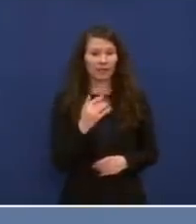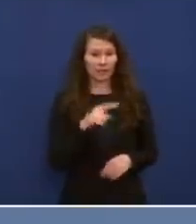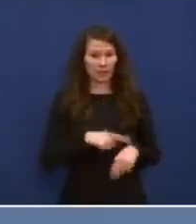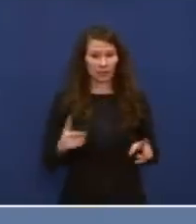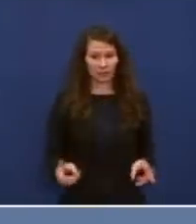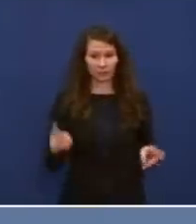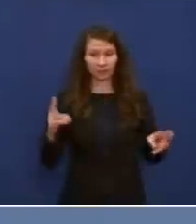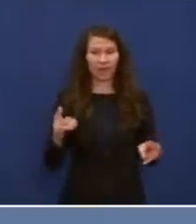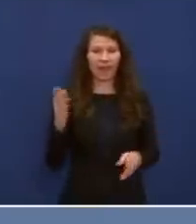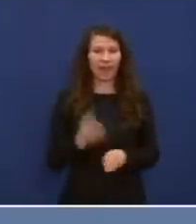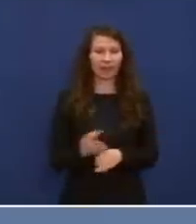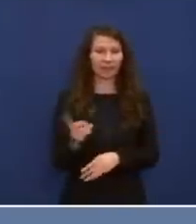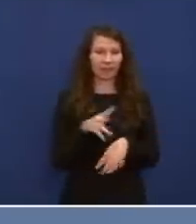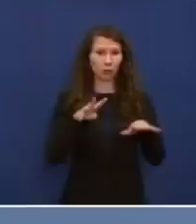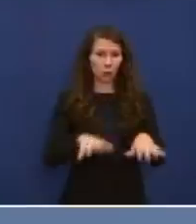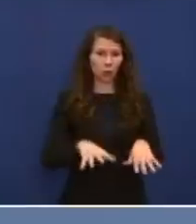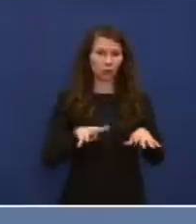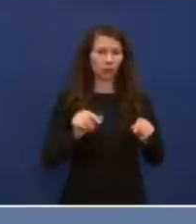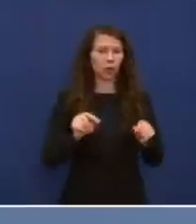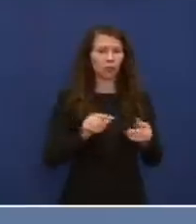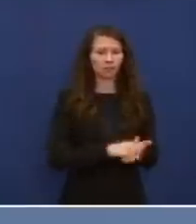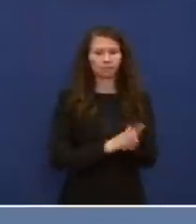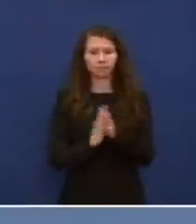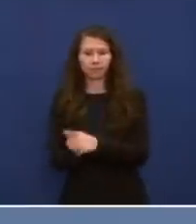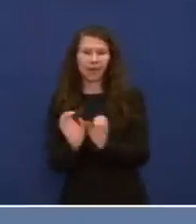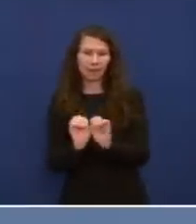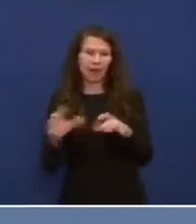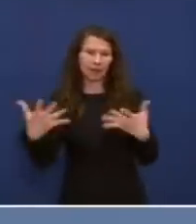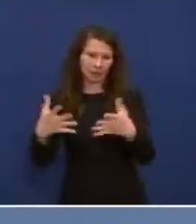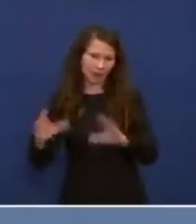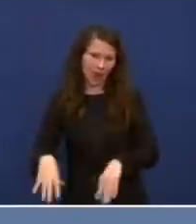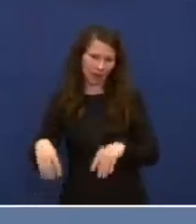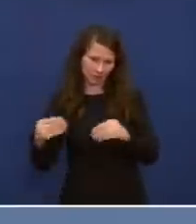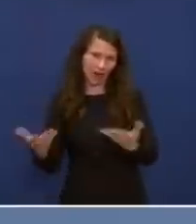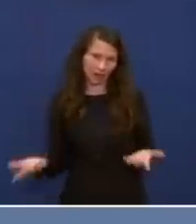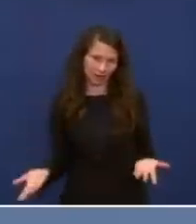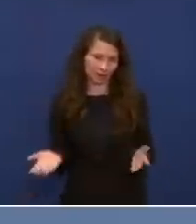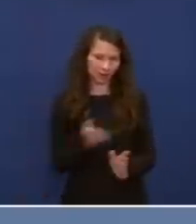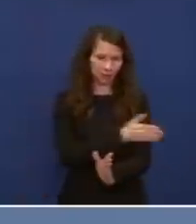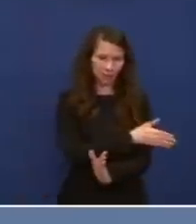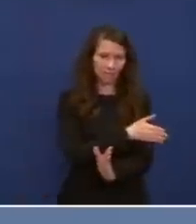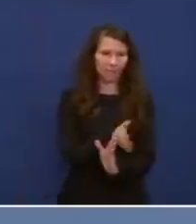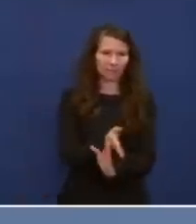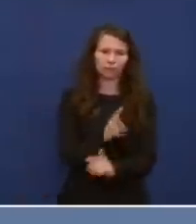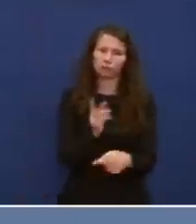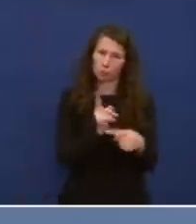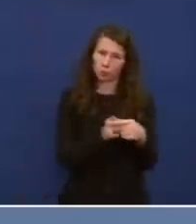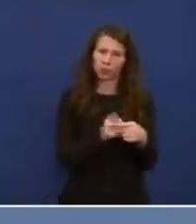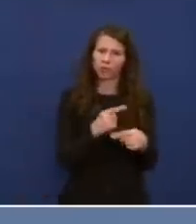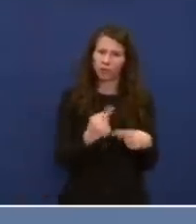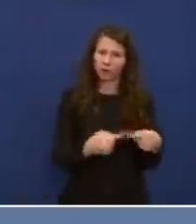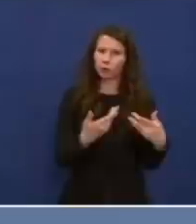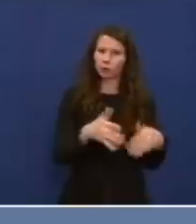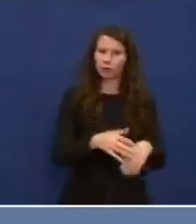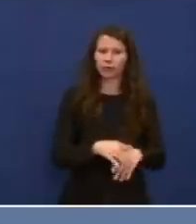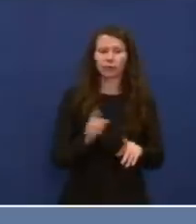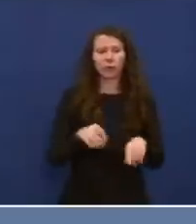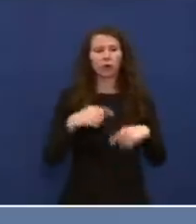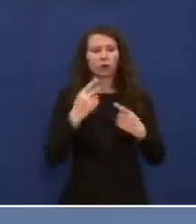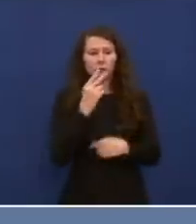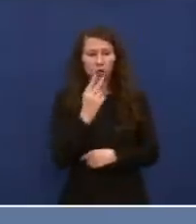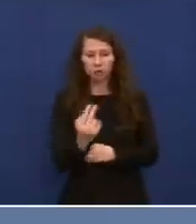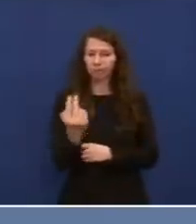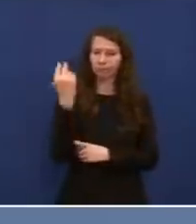auch quasi dann der Übergang in die Pandemie ist. Und nun werden wir sehen, wie sich die Pandemie ausgewirkt hat. Klar ist